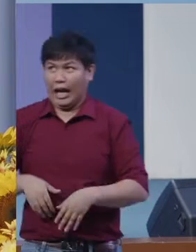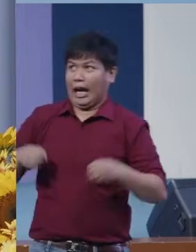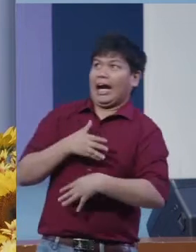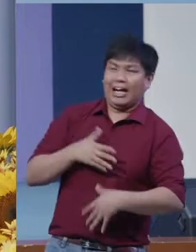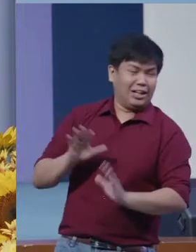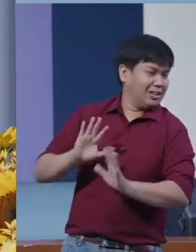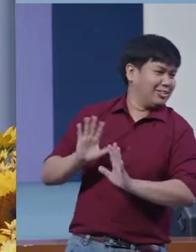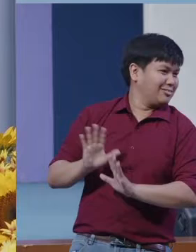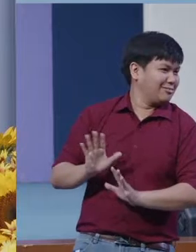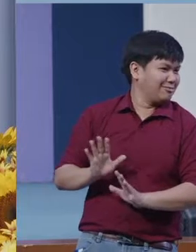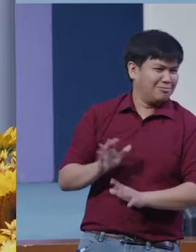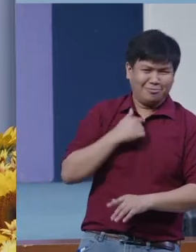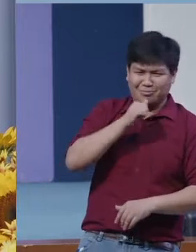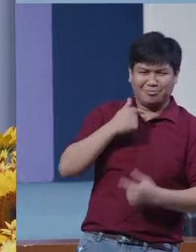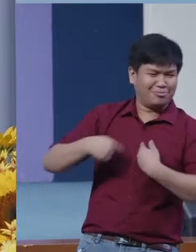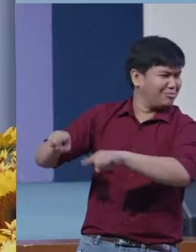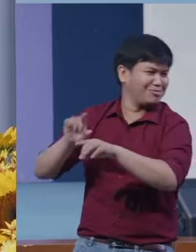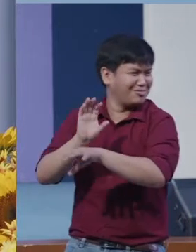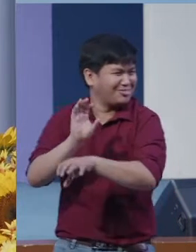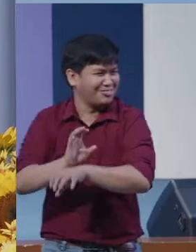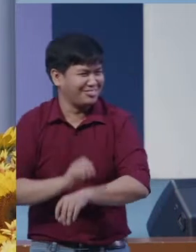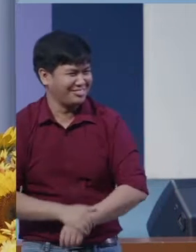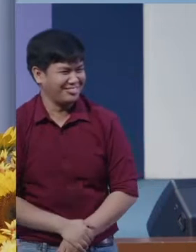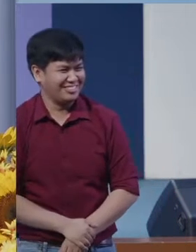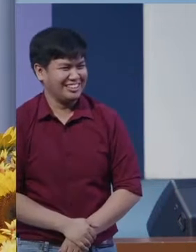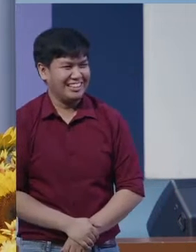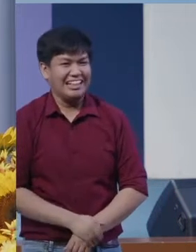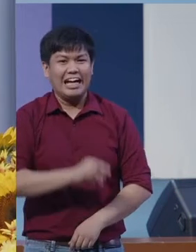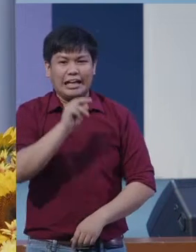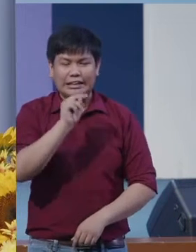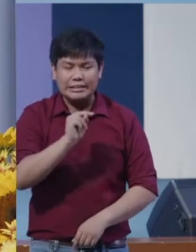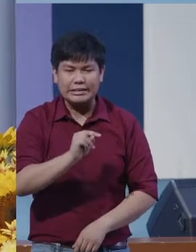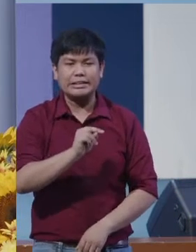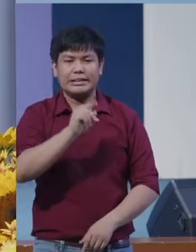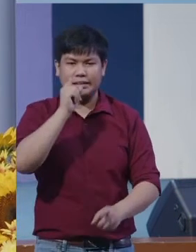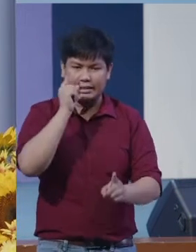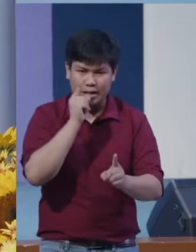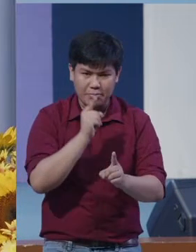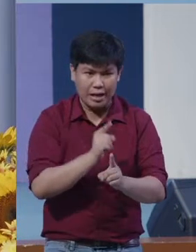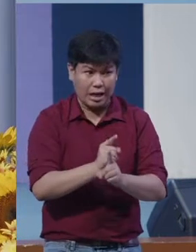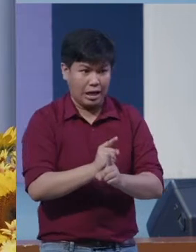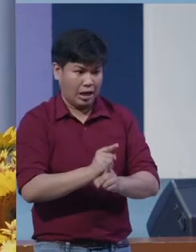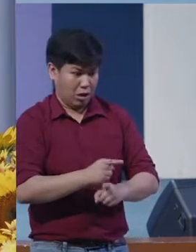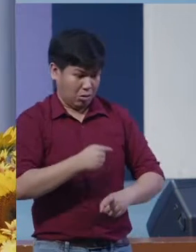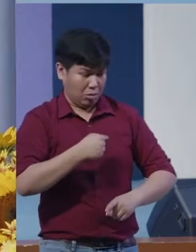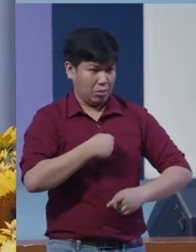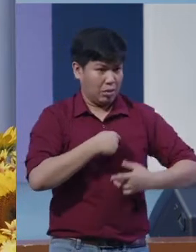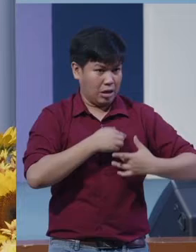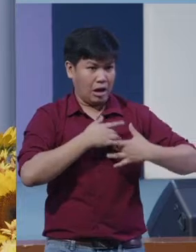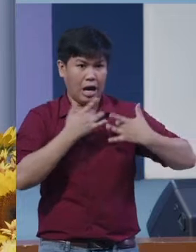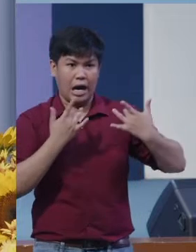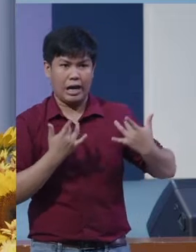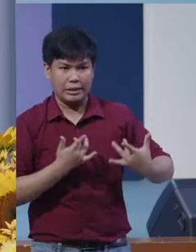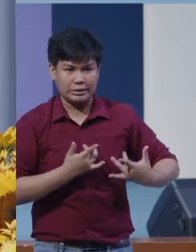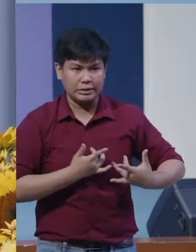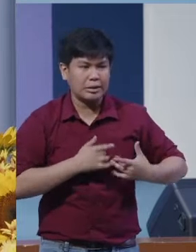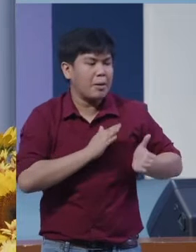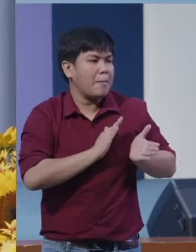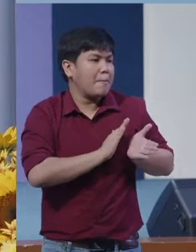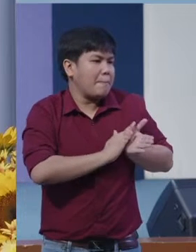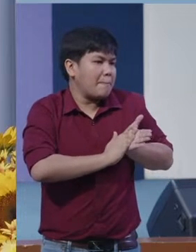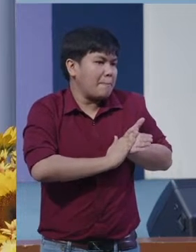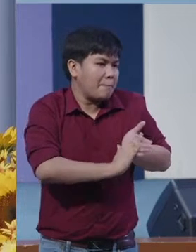kapatid. Pero bago mo sabihin yon, tiyakin mo muna na ikaw mismo, hindi ka salaula.